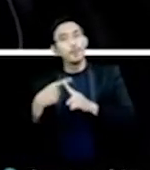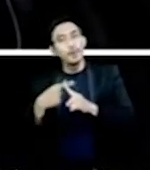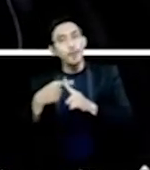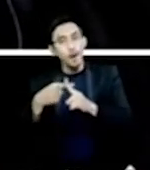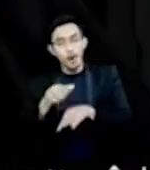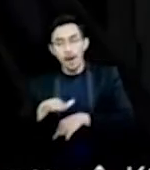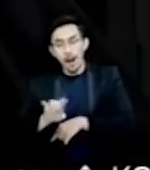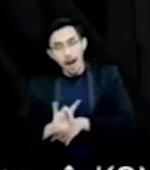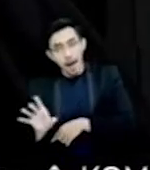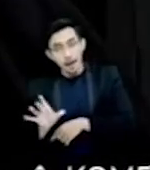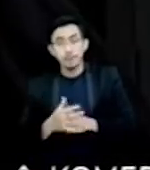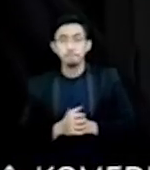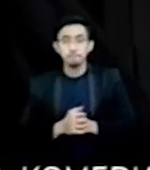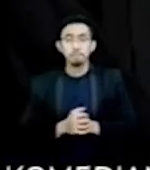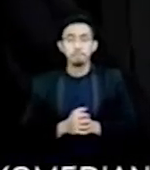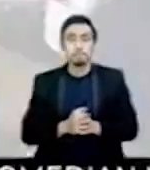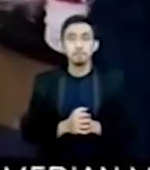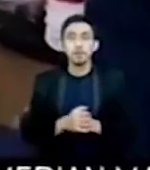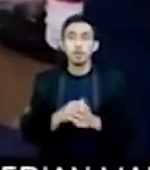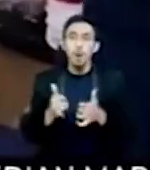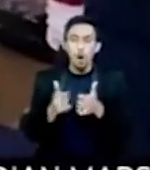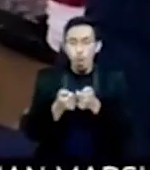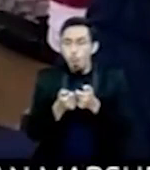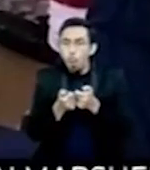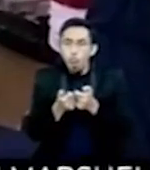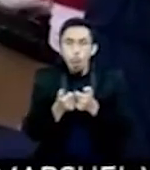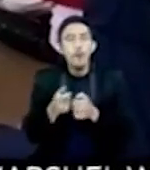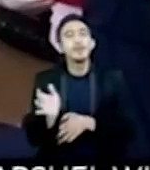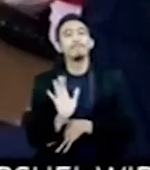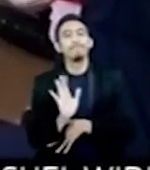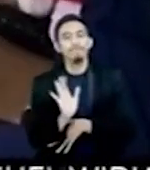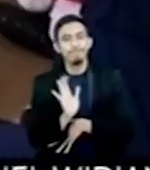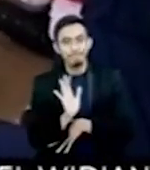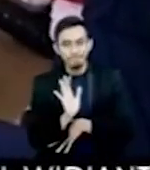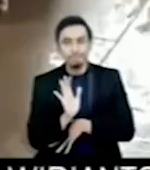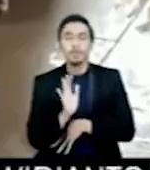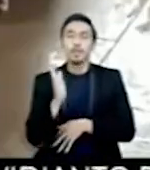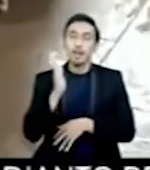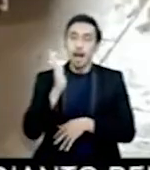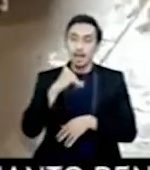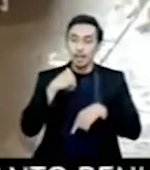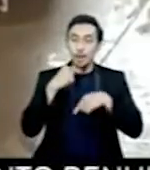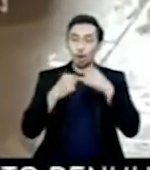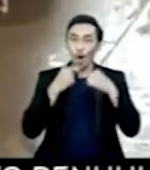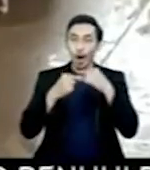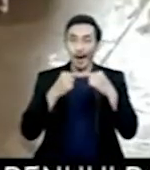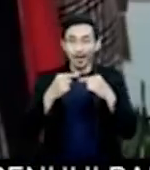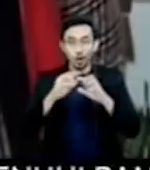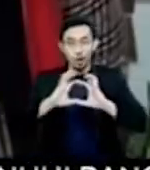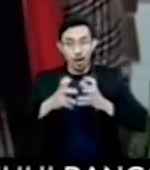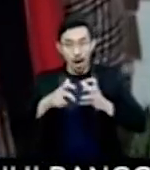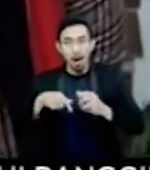terus jadi jarang-jarang megang gadget. Dalam rangka Hari Dongeng Anak Sedunia yang diperingati pada tiap tanggal 20